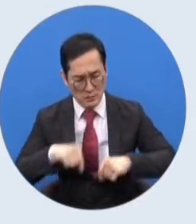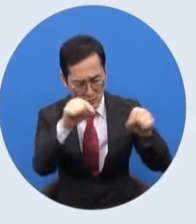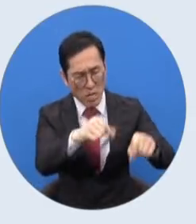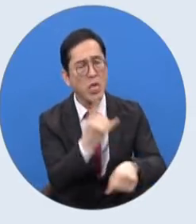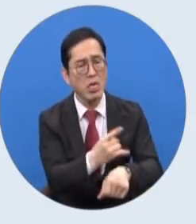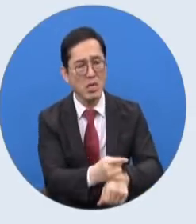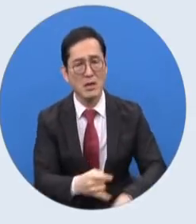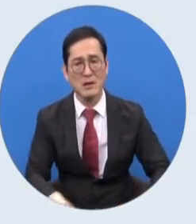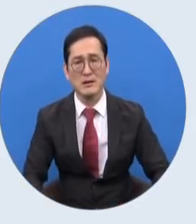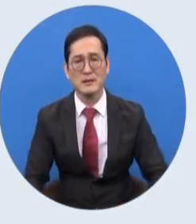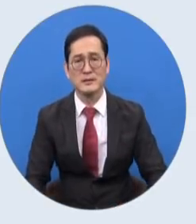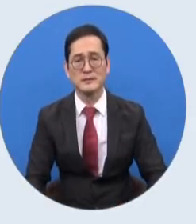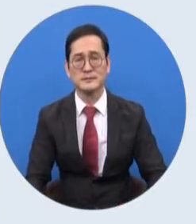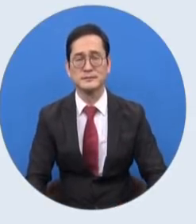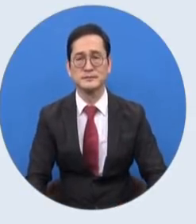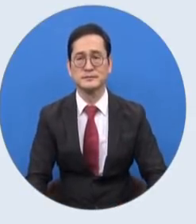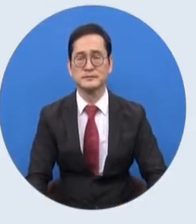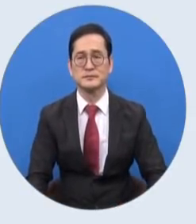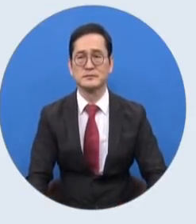임기 말 되면 법대로 하라.